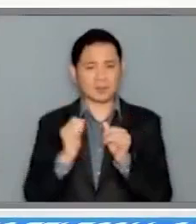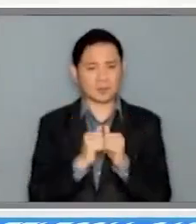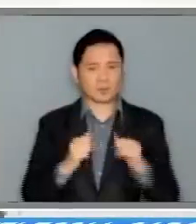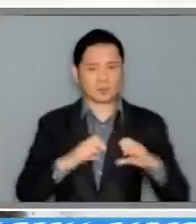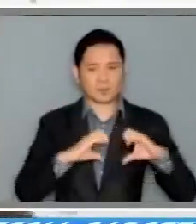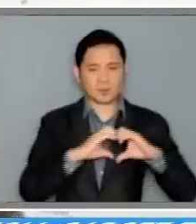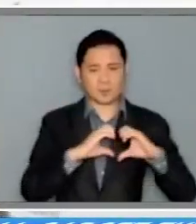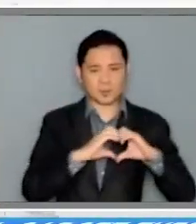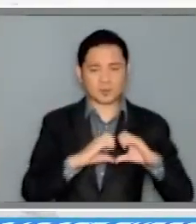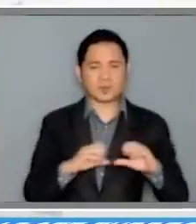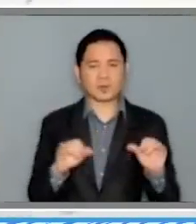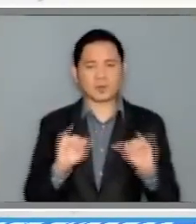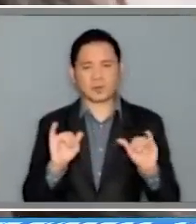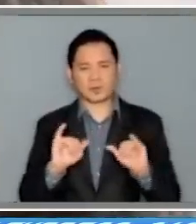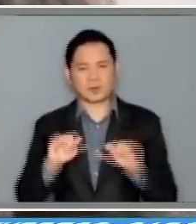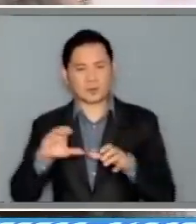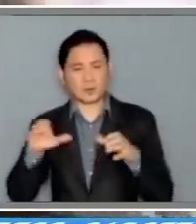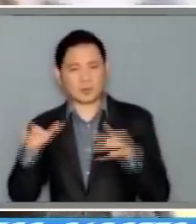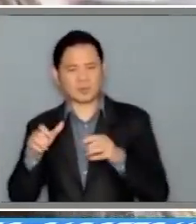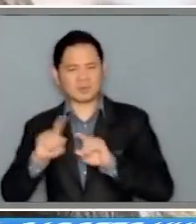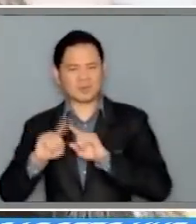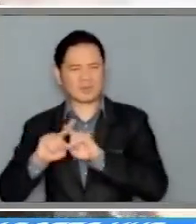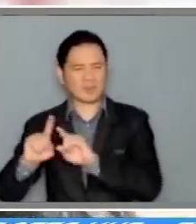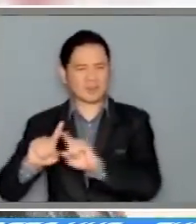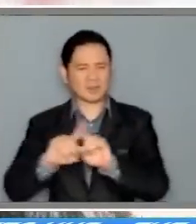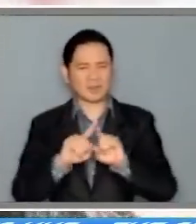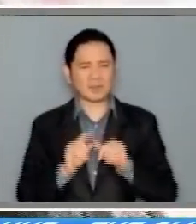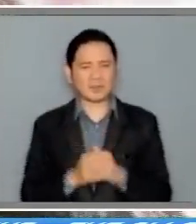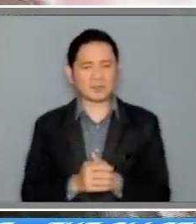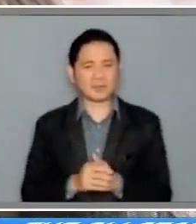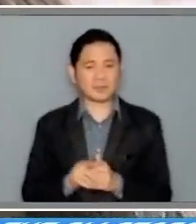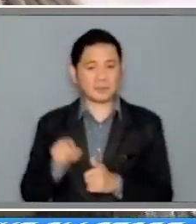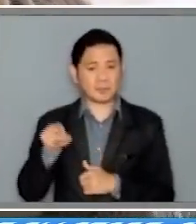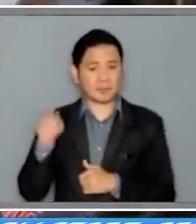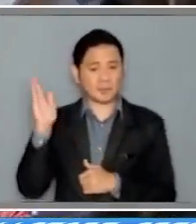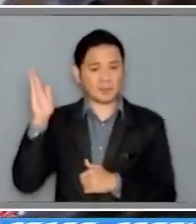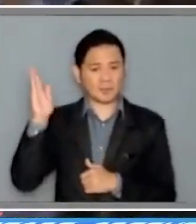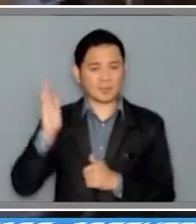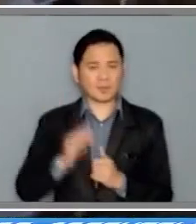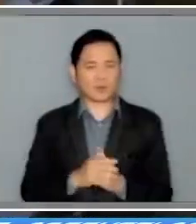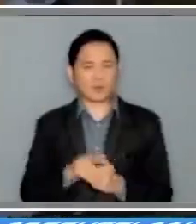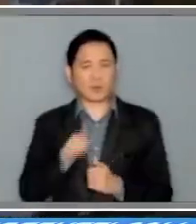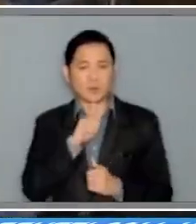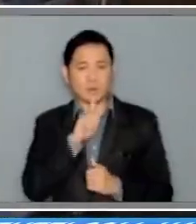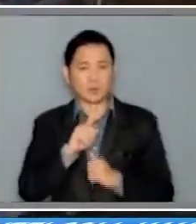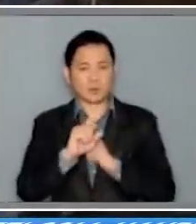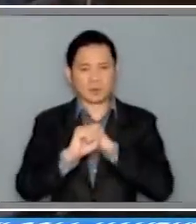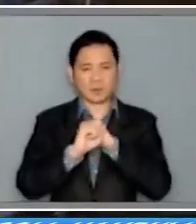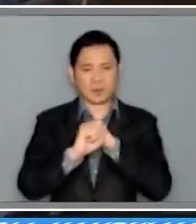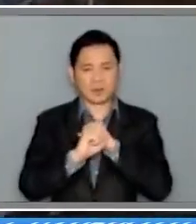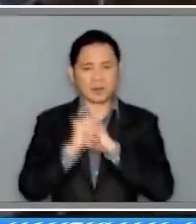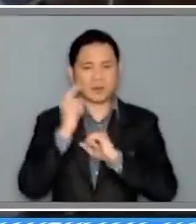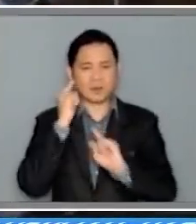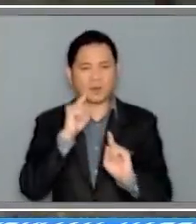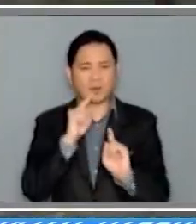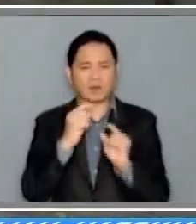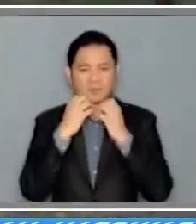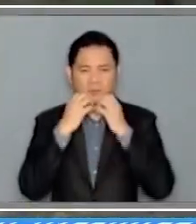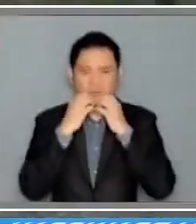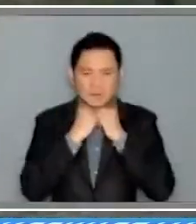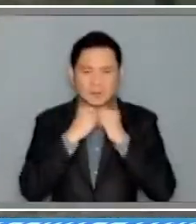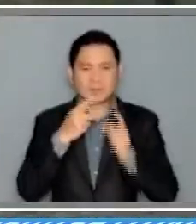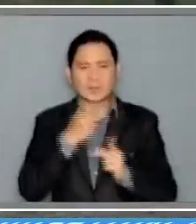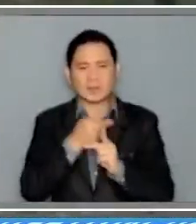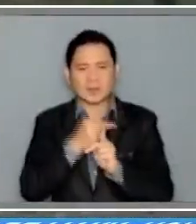ng Kalikasan ng GMA Network. Kwento ni Shuvee, adbokasiya niya ang pangalaga ng kalikasan at karagatan.